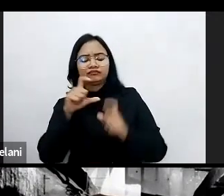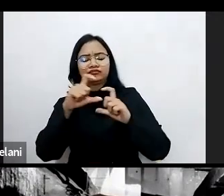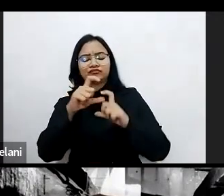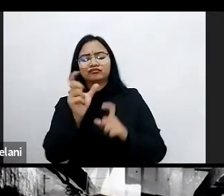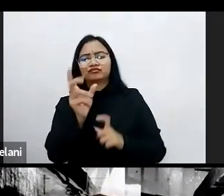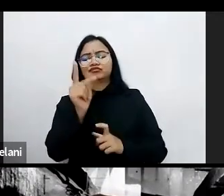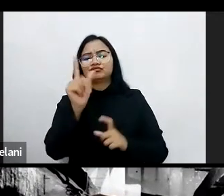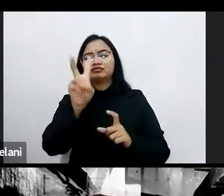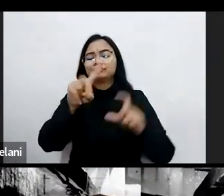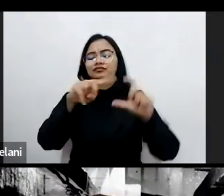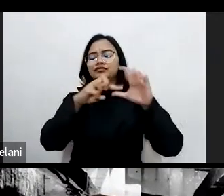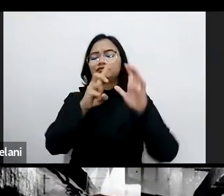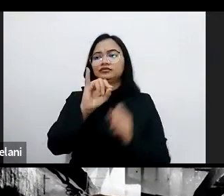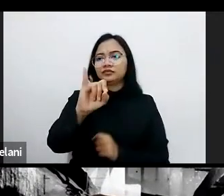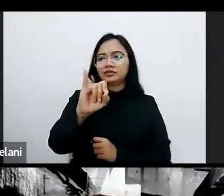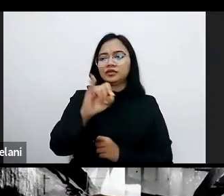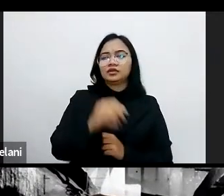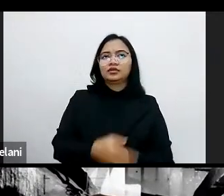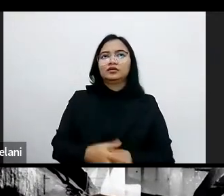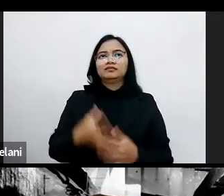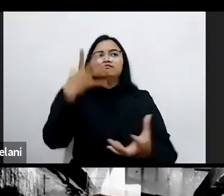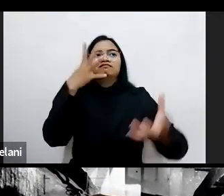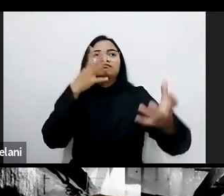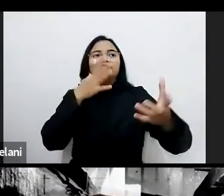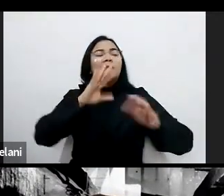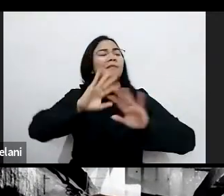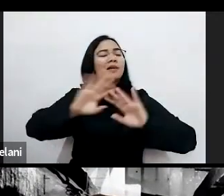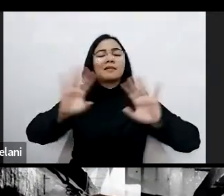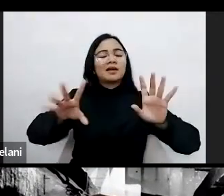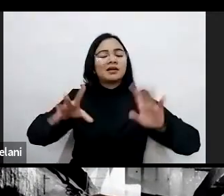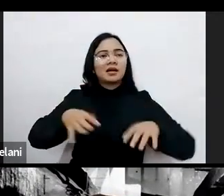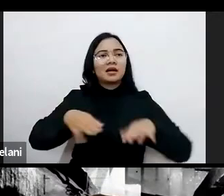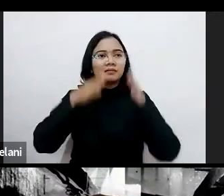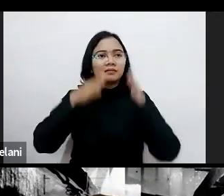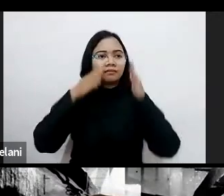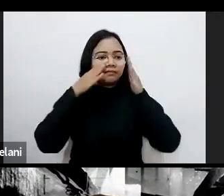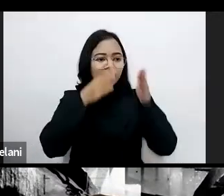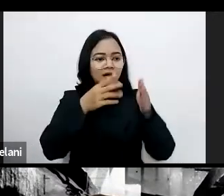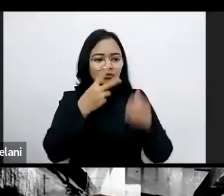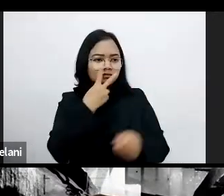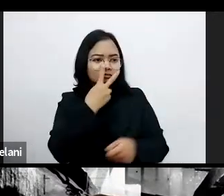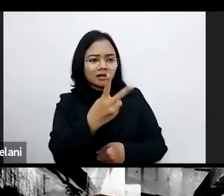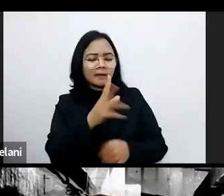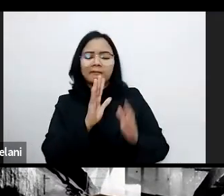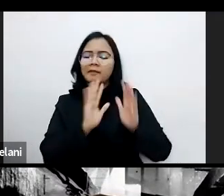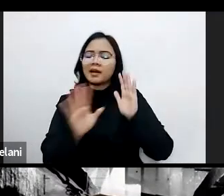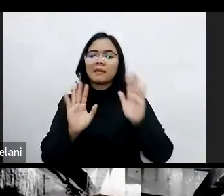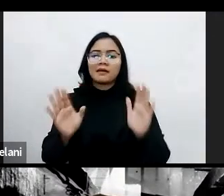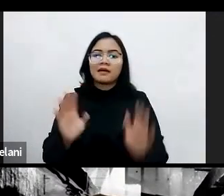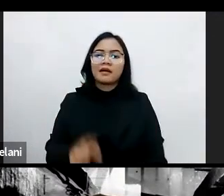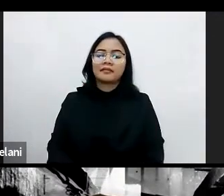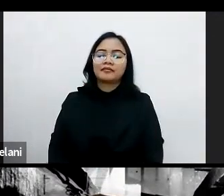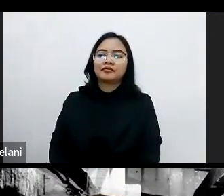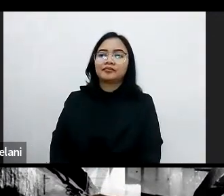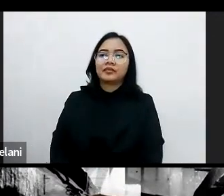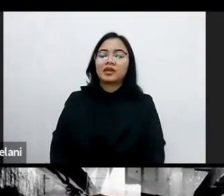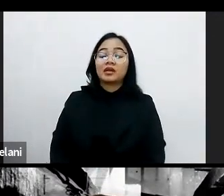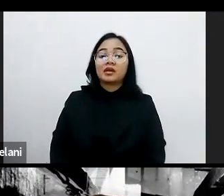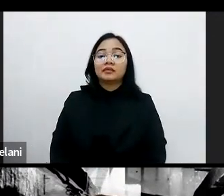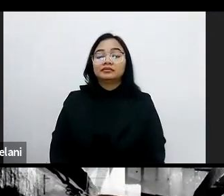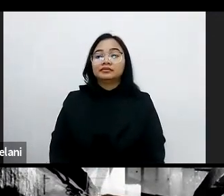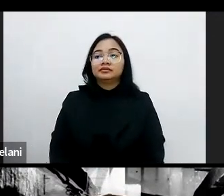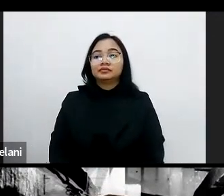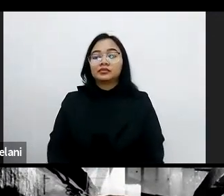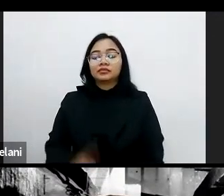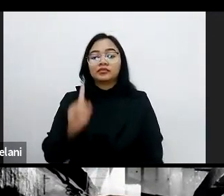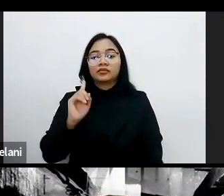berbeda-beda ya cara pandang terhadap persoalan tersebut gitu kan. Hanya saja untuk institusi kan kita terikat